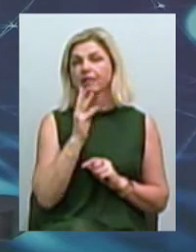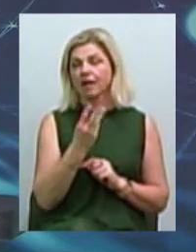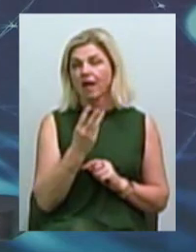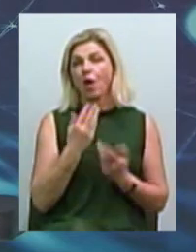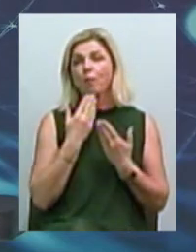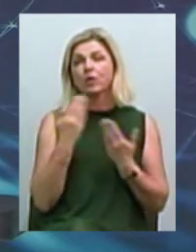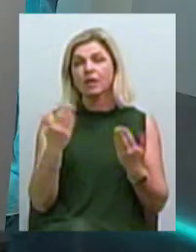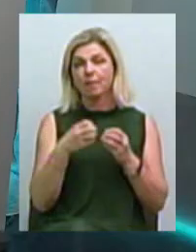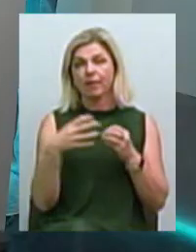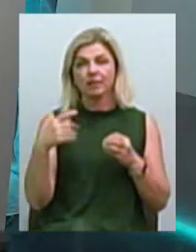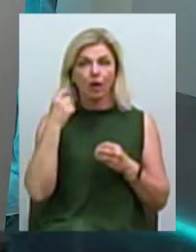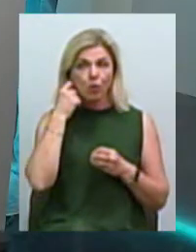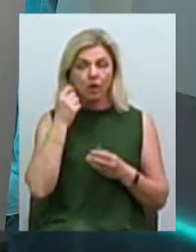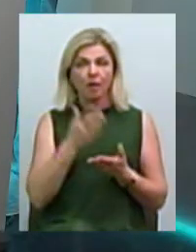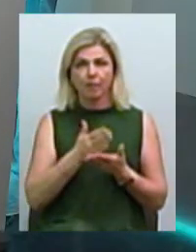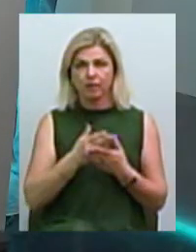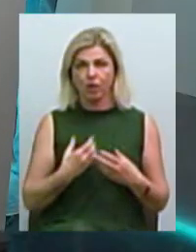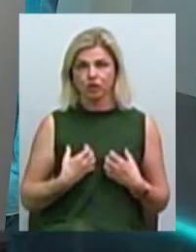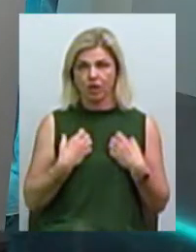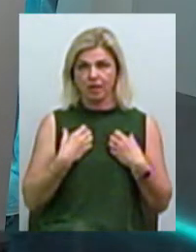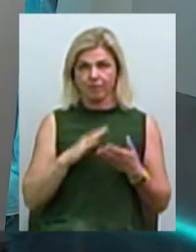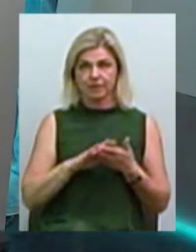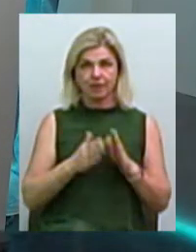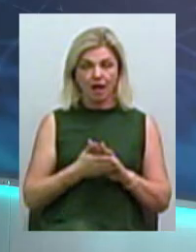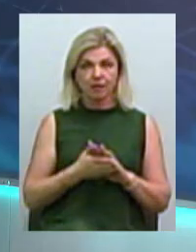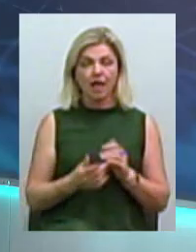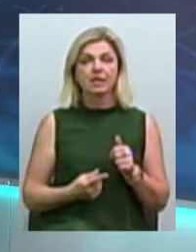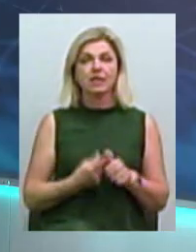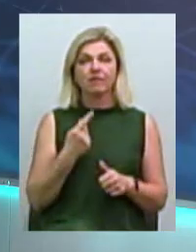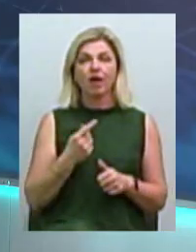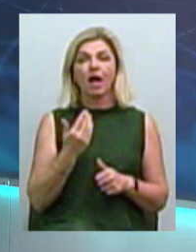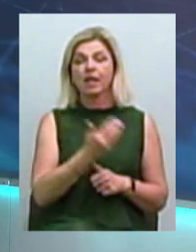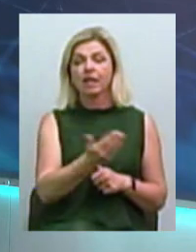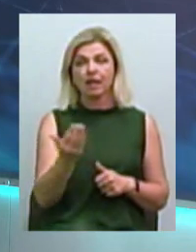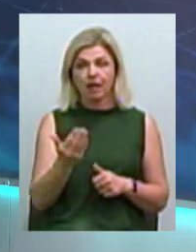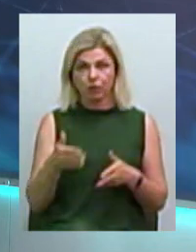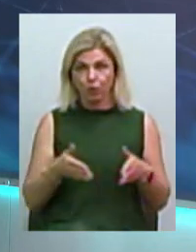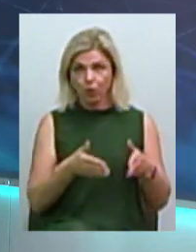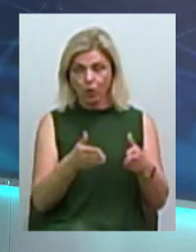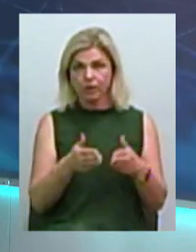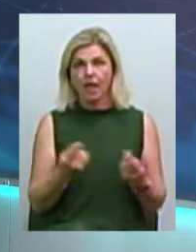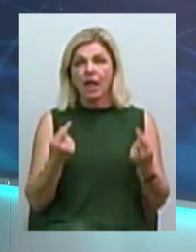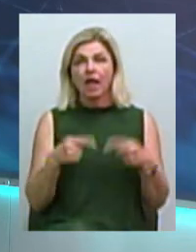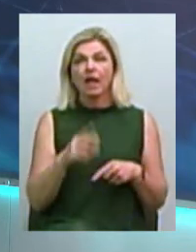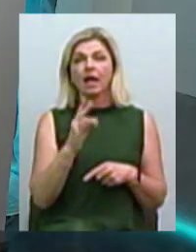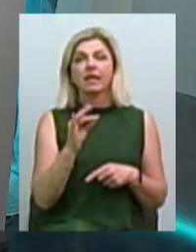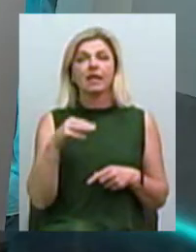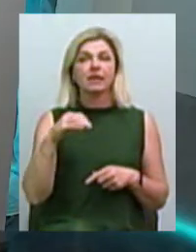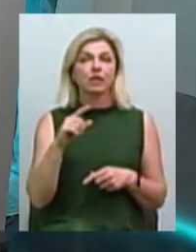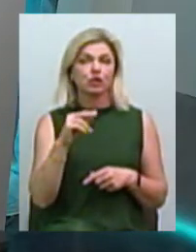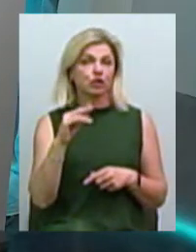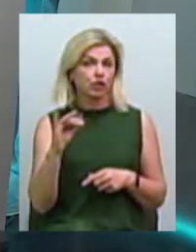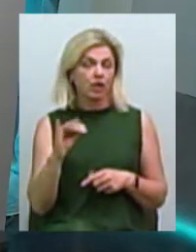15 років перебувають в жахливому стані. І назвати їх критичними, відчуваючи, що скоро місцеві